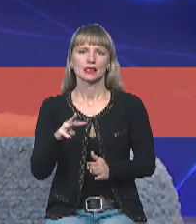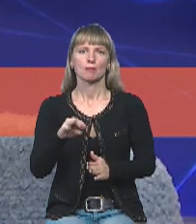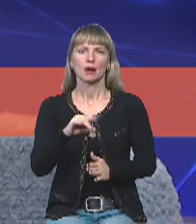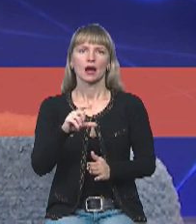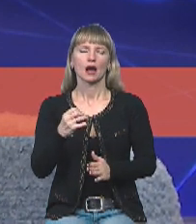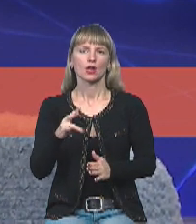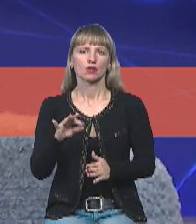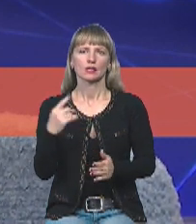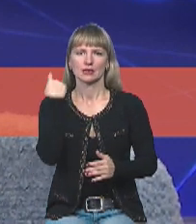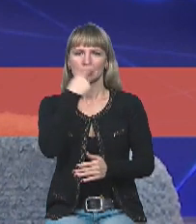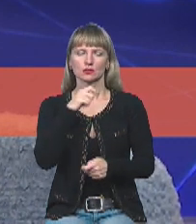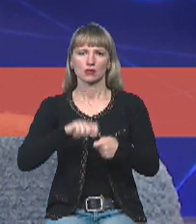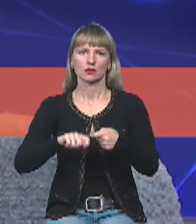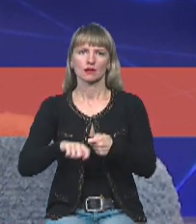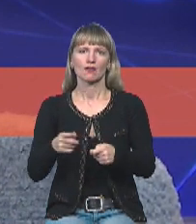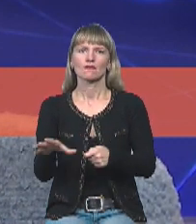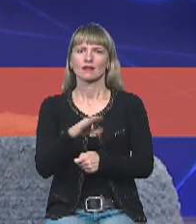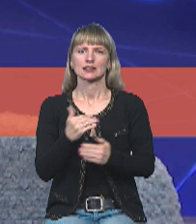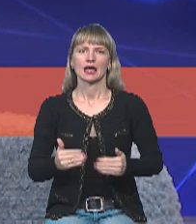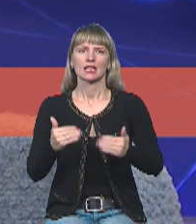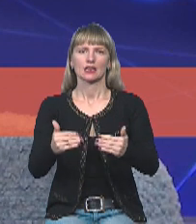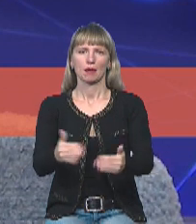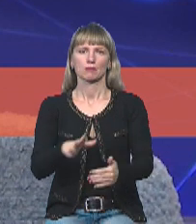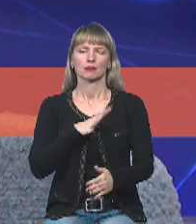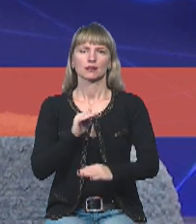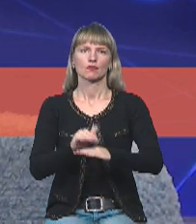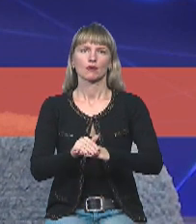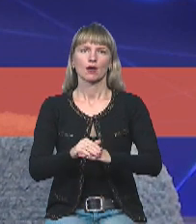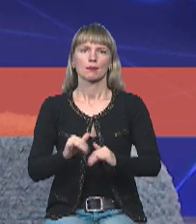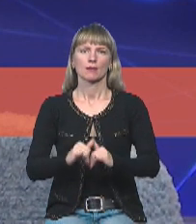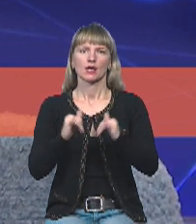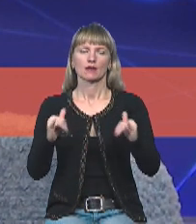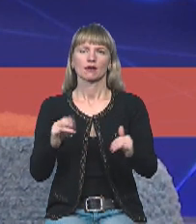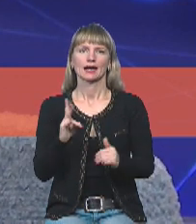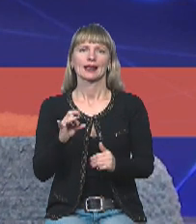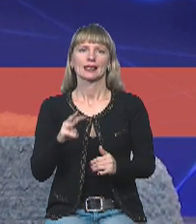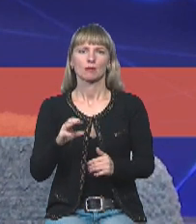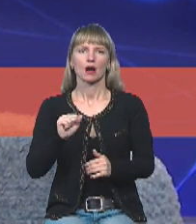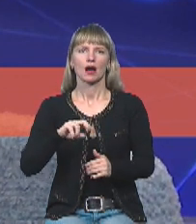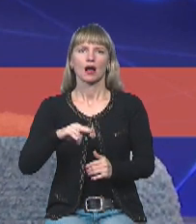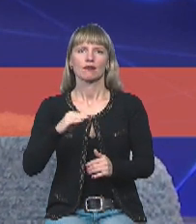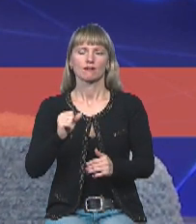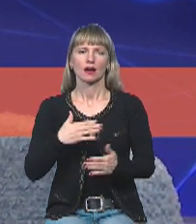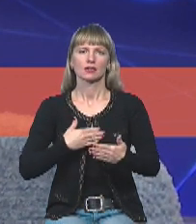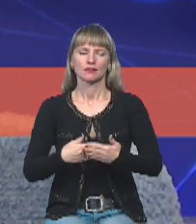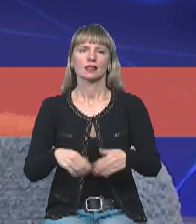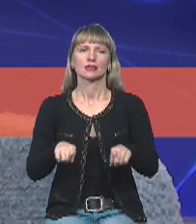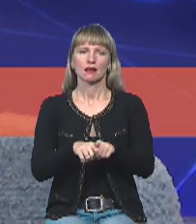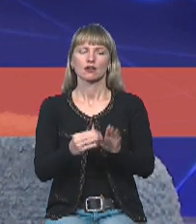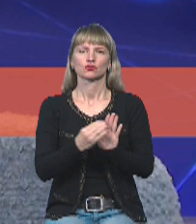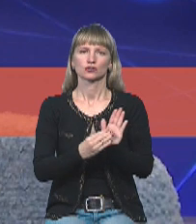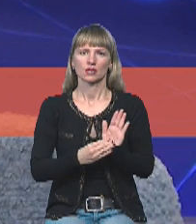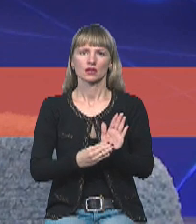який особисто контролював весь етап, і було зафіксовано перевищення, окрім альфа-активності, такі ж тотожні дані,